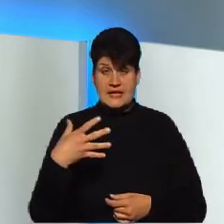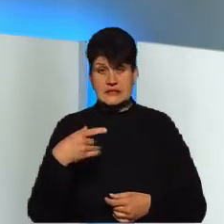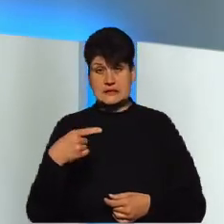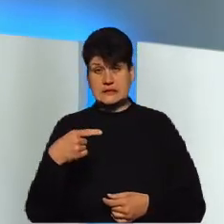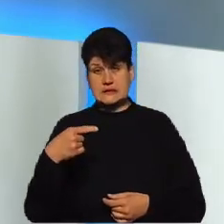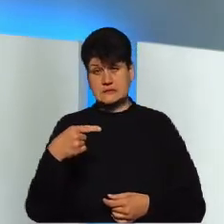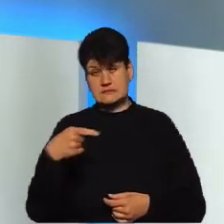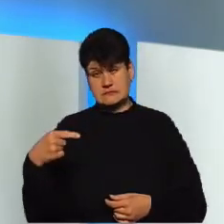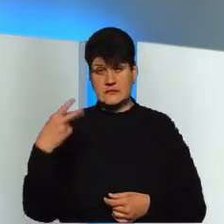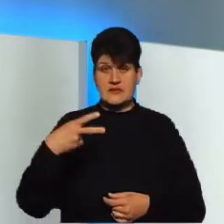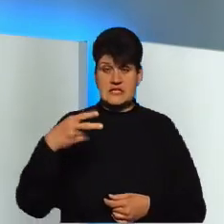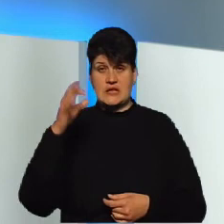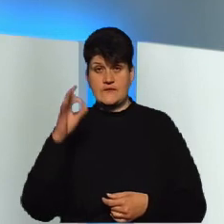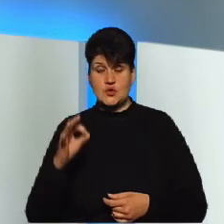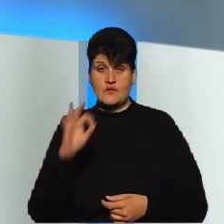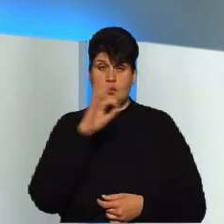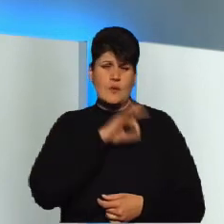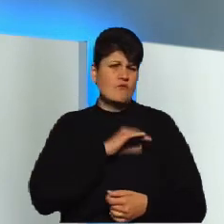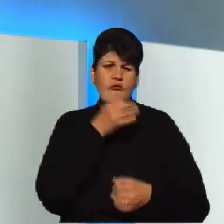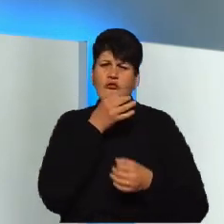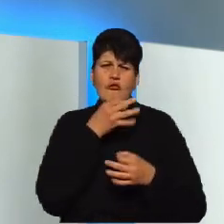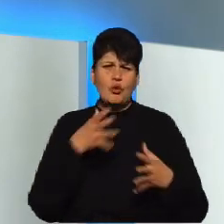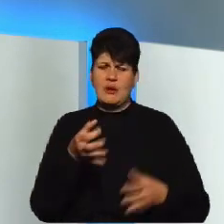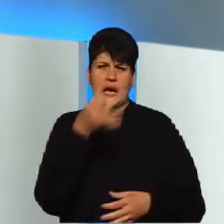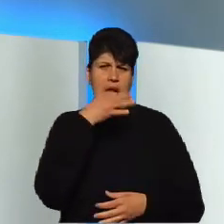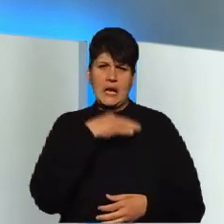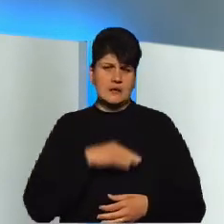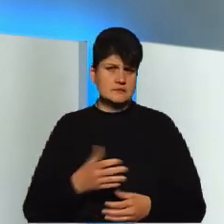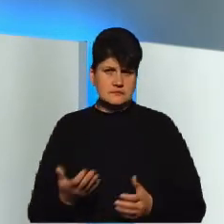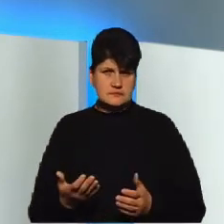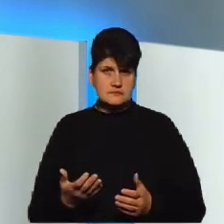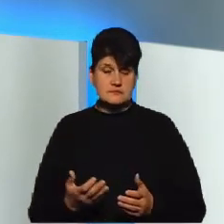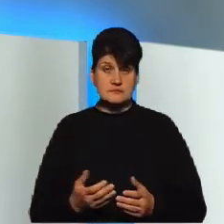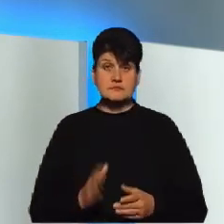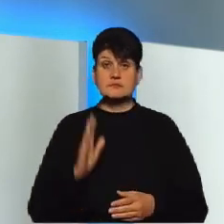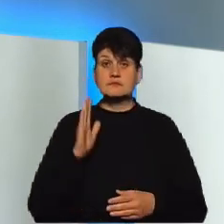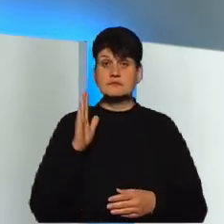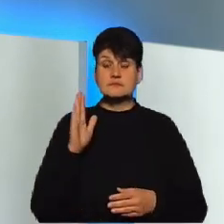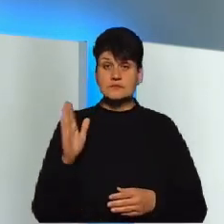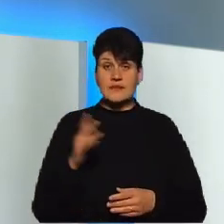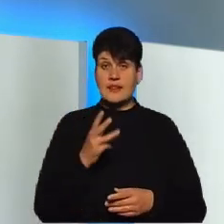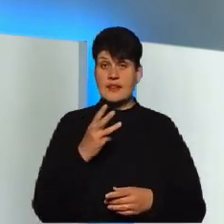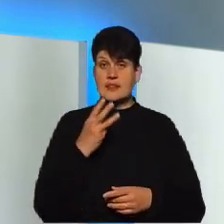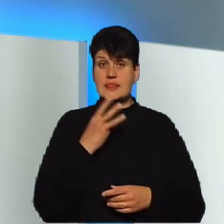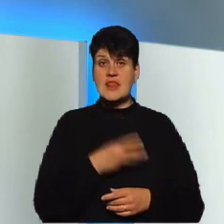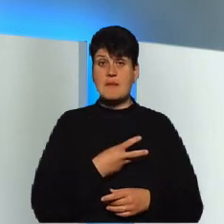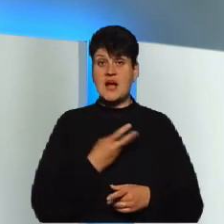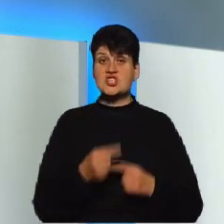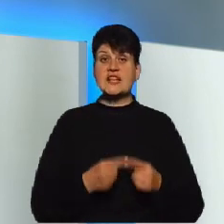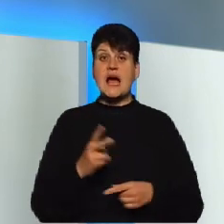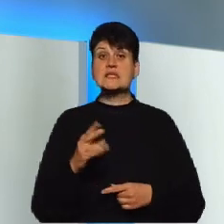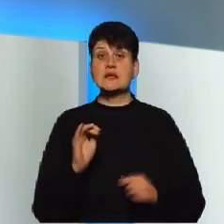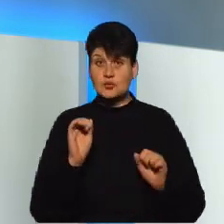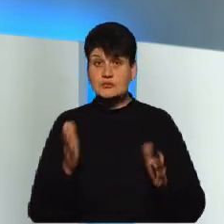15-20% при застосуванні любих лікарських засобів наступають небажані наслідки? Це